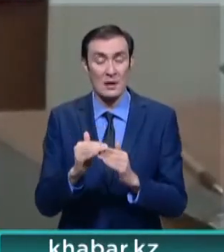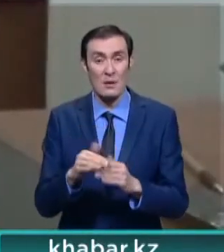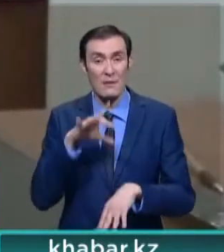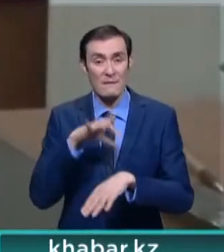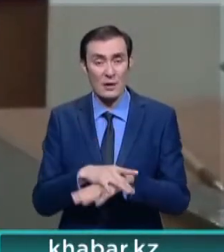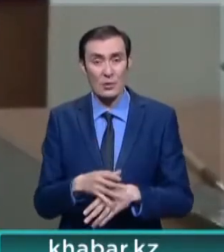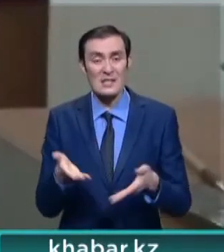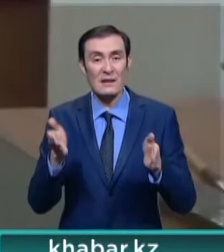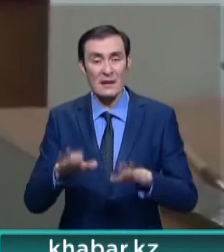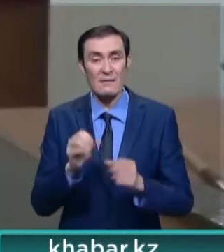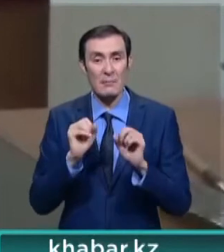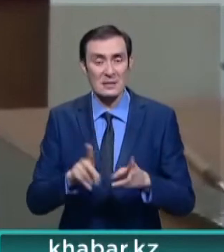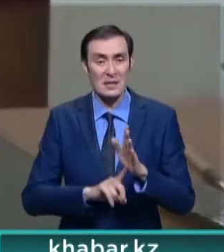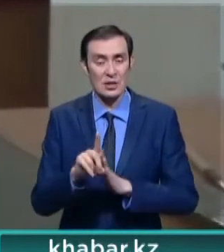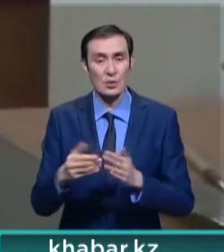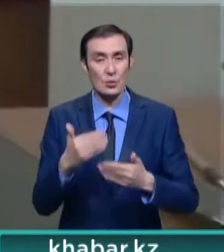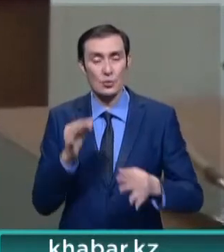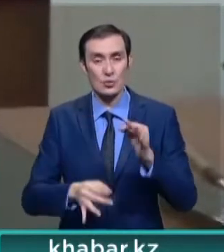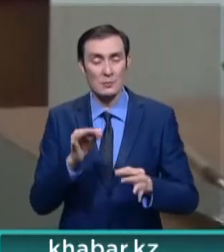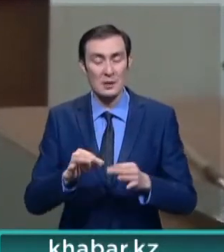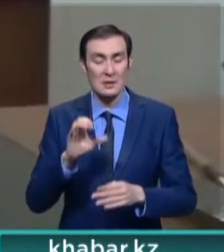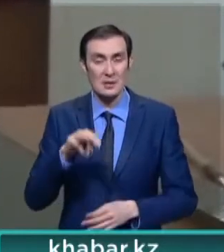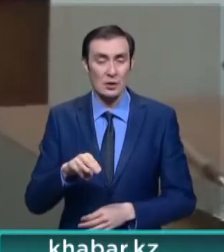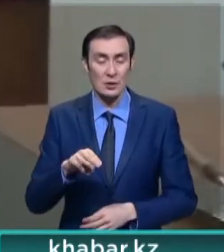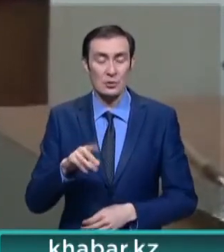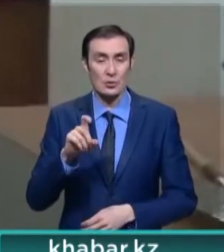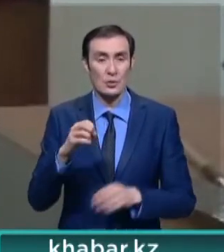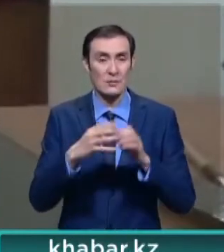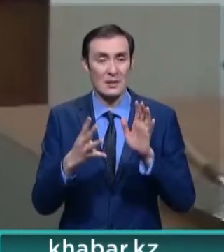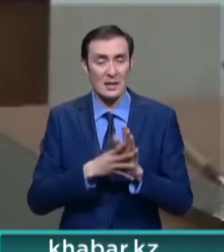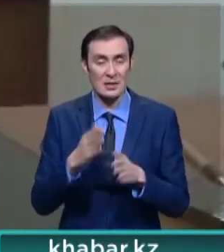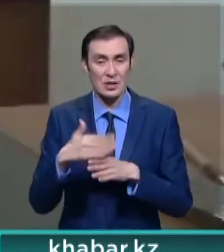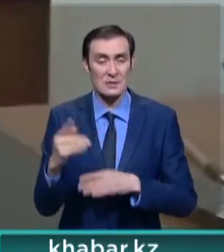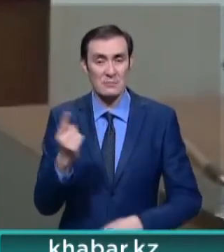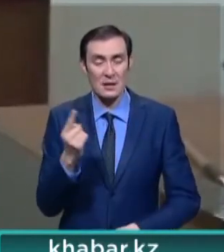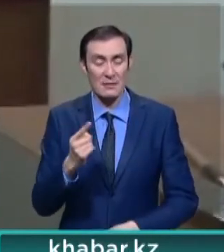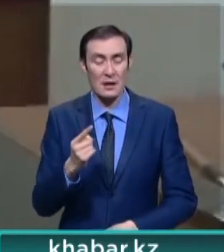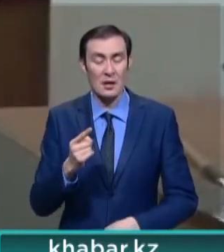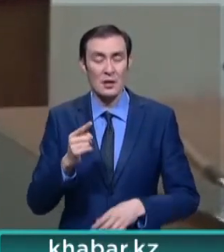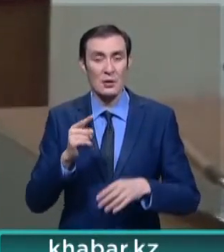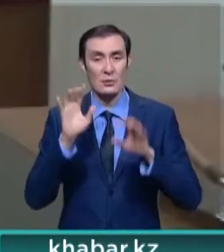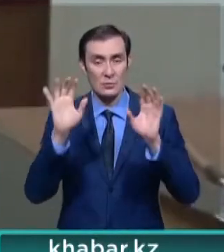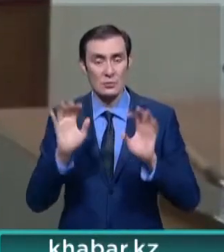опасности начато досудебное расследование по статье 119, части 1 УК Республики Казахстан.